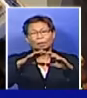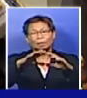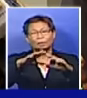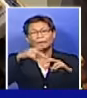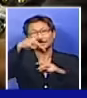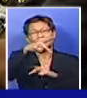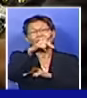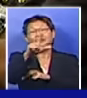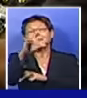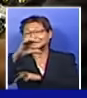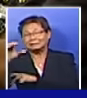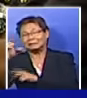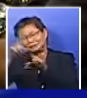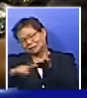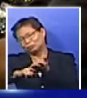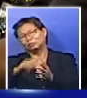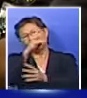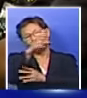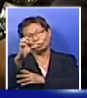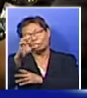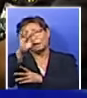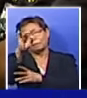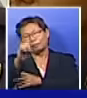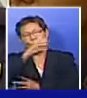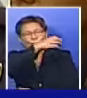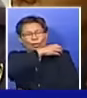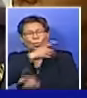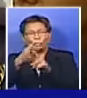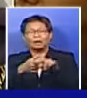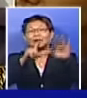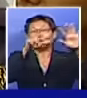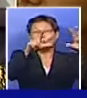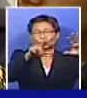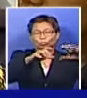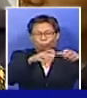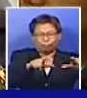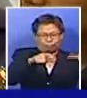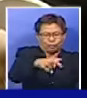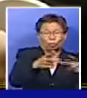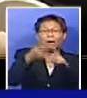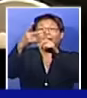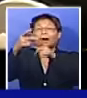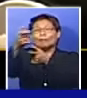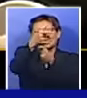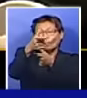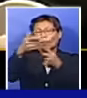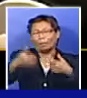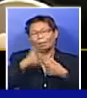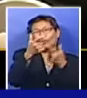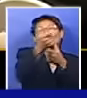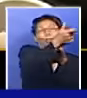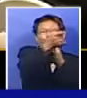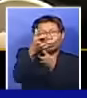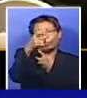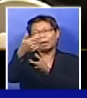KLCC tambahnya seramai 680 pegawai daripada tujuh pasukan khas Bomba terdiri pemadaman